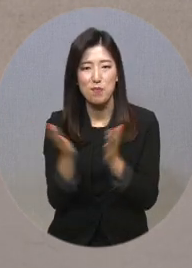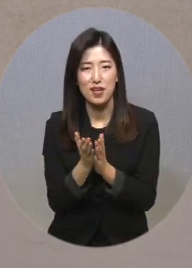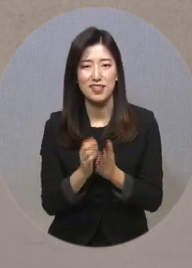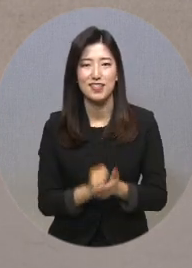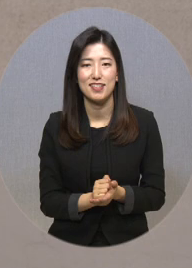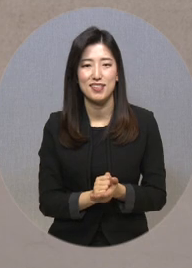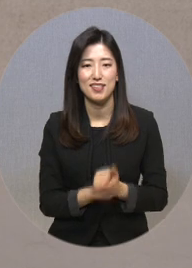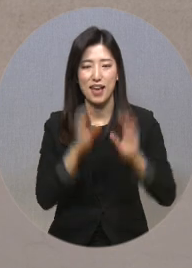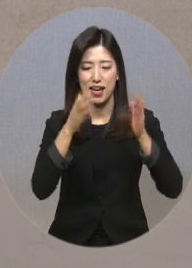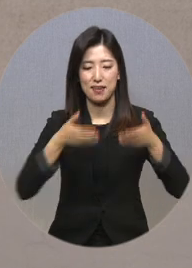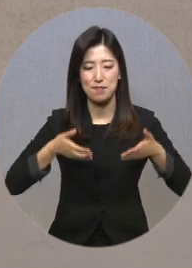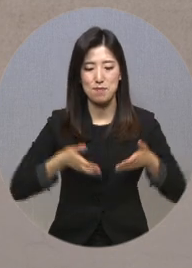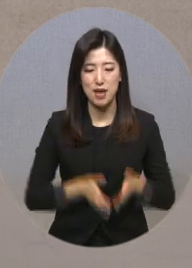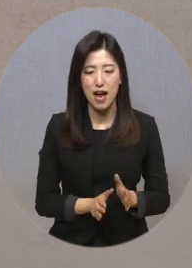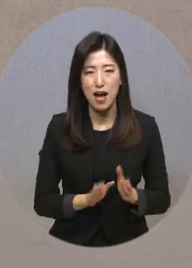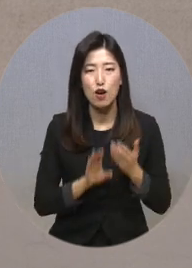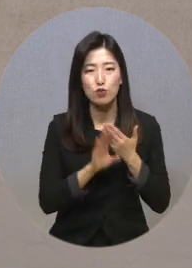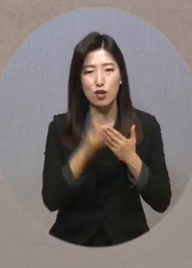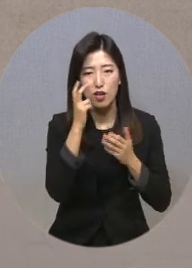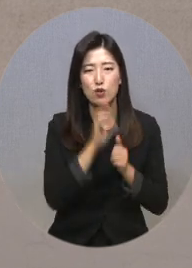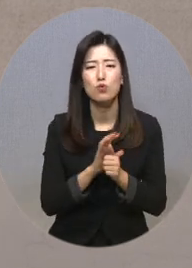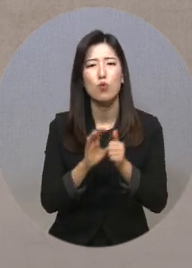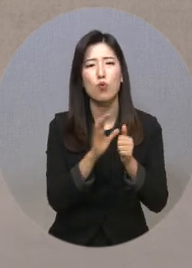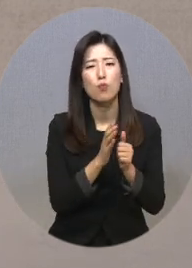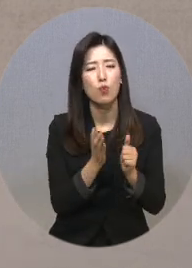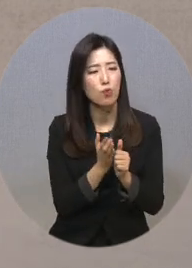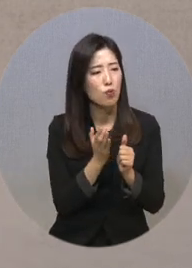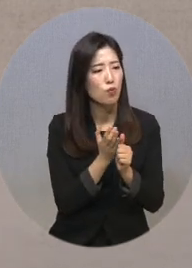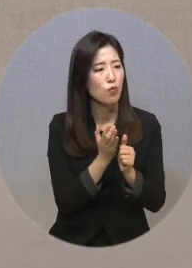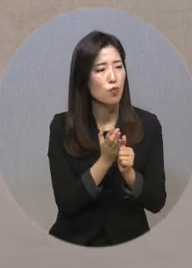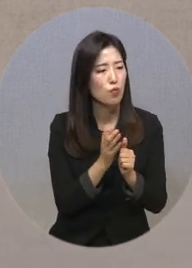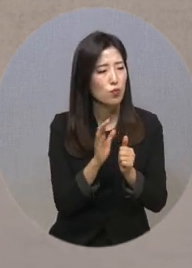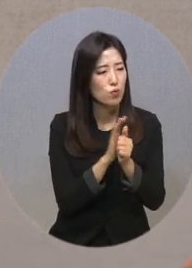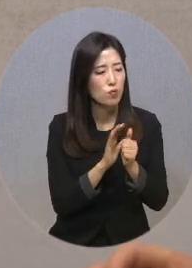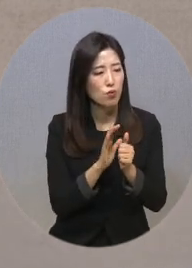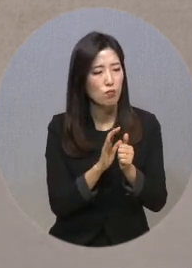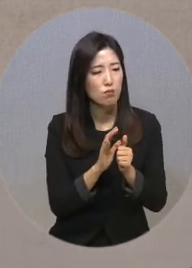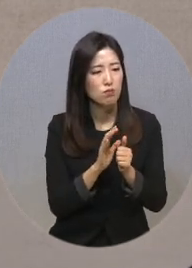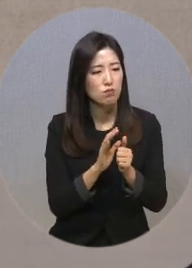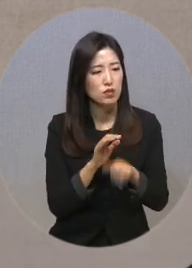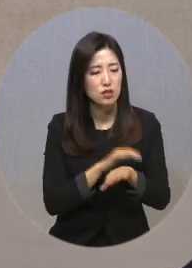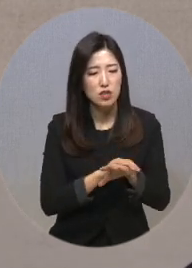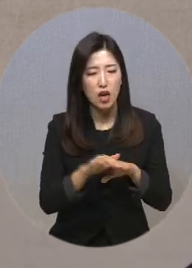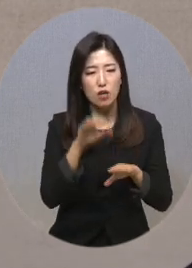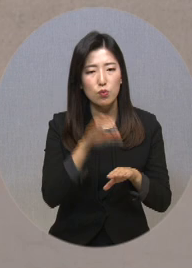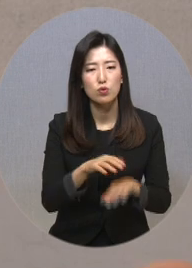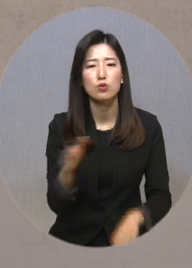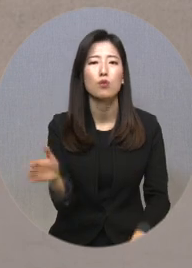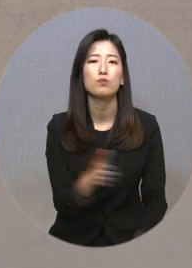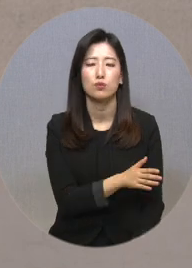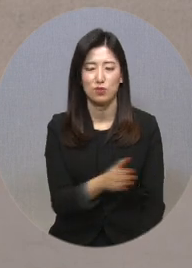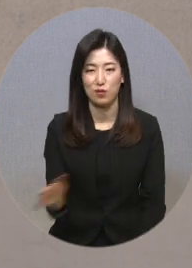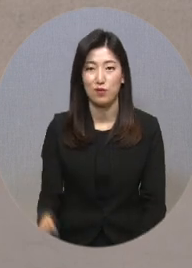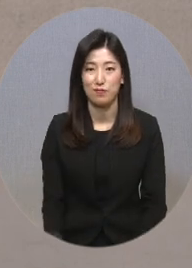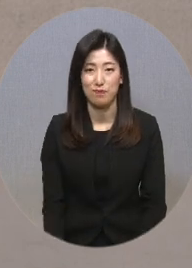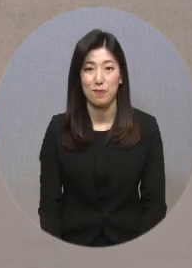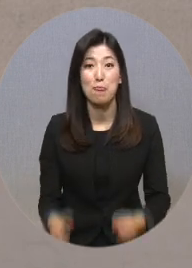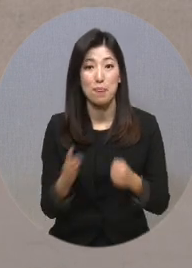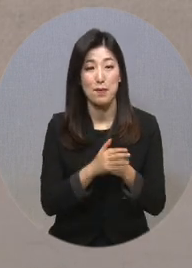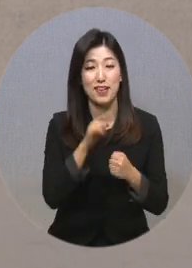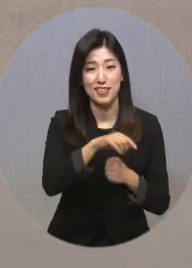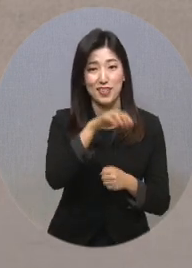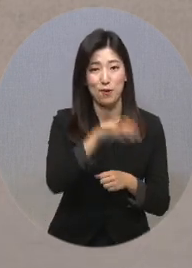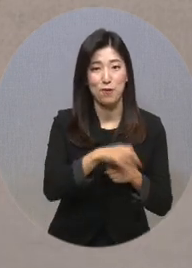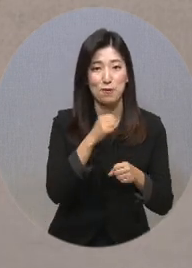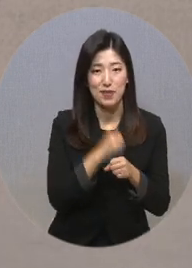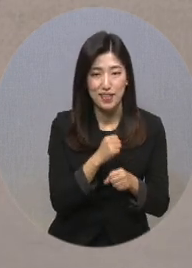산후조리원이 그 변변한 곳이 한 곳도 없습니다. 그러한 산후조리원과